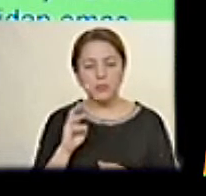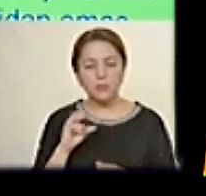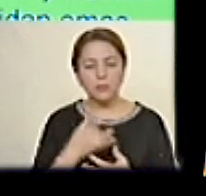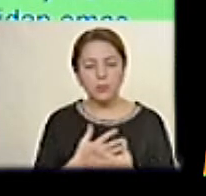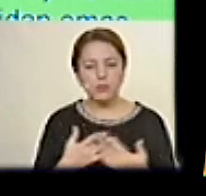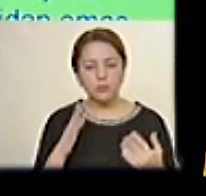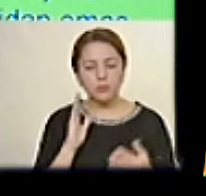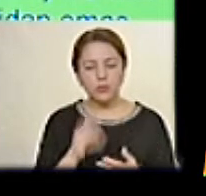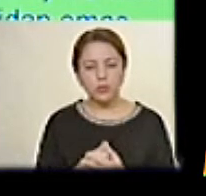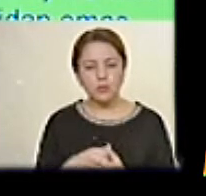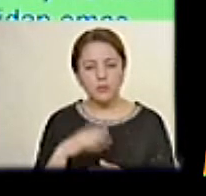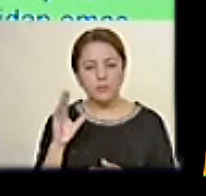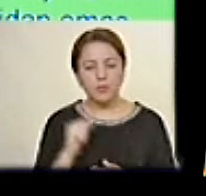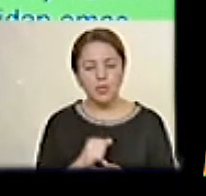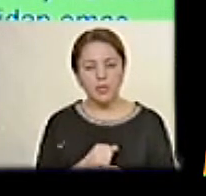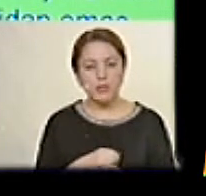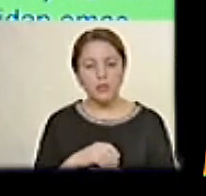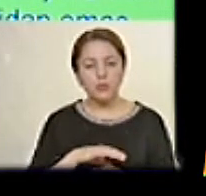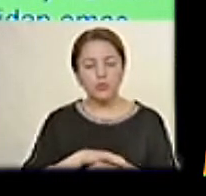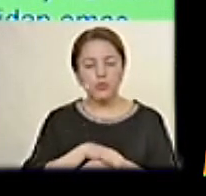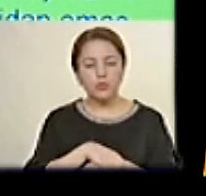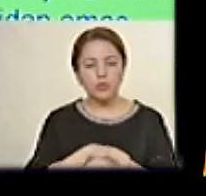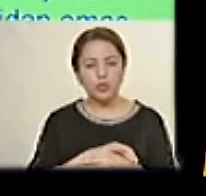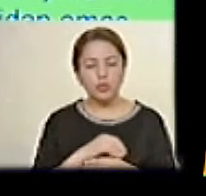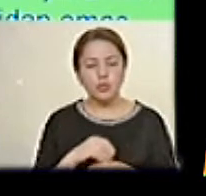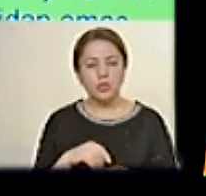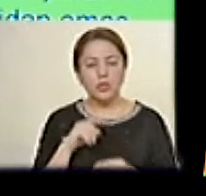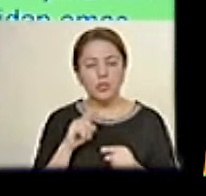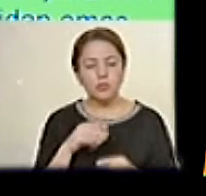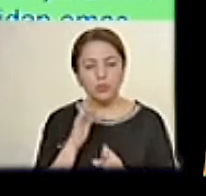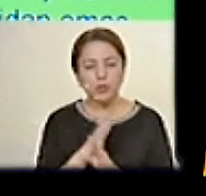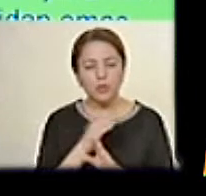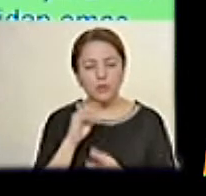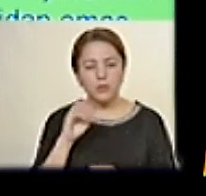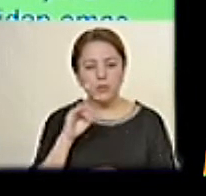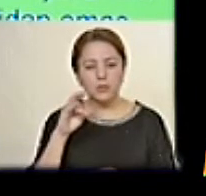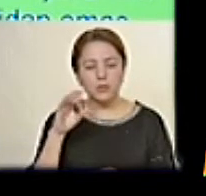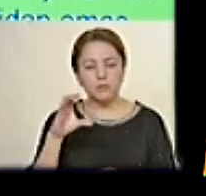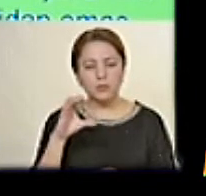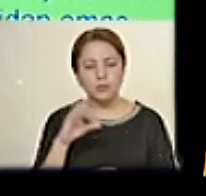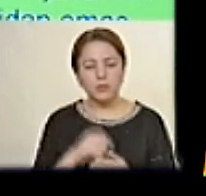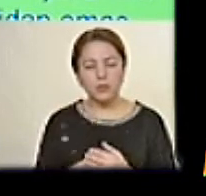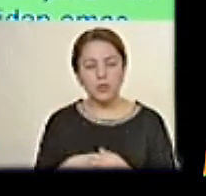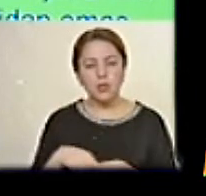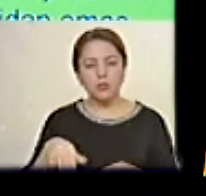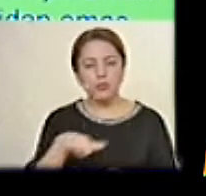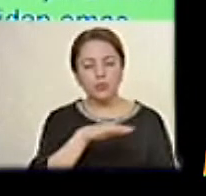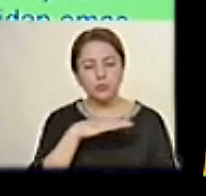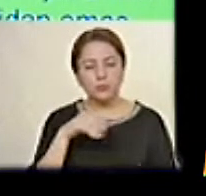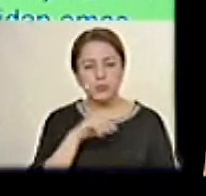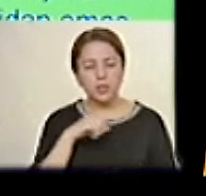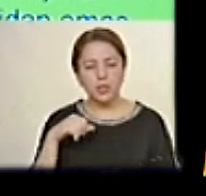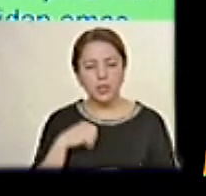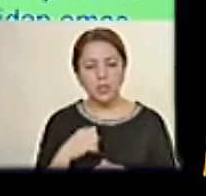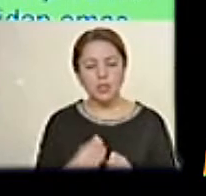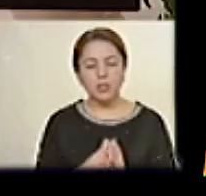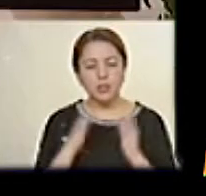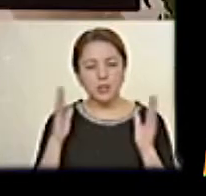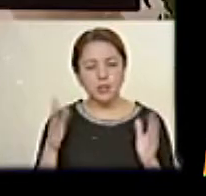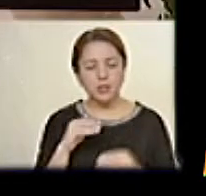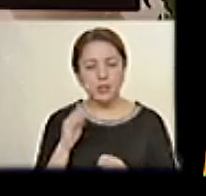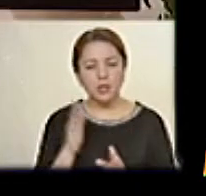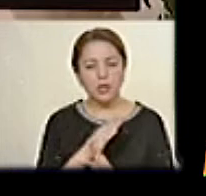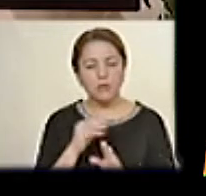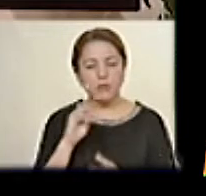hisoblanadi. Hamda Toshkent, demak, ana shu havo transportida mamlakatimizning, demak, eng yirik havo transporti